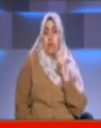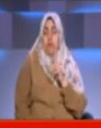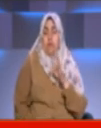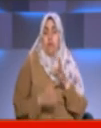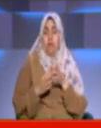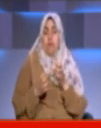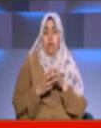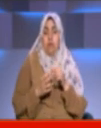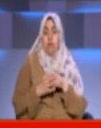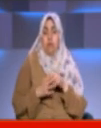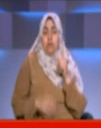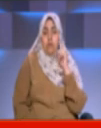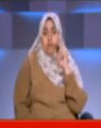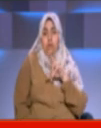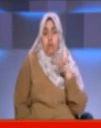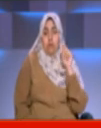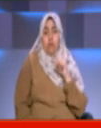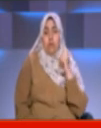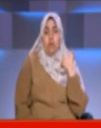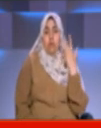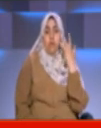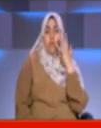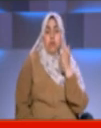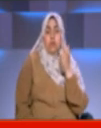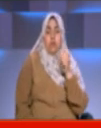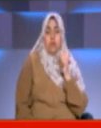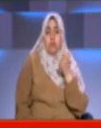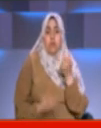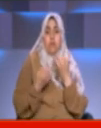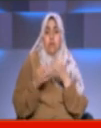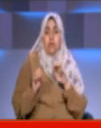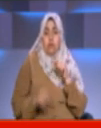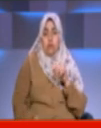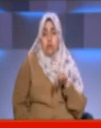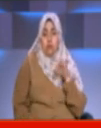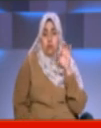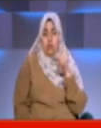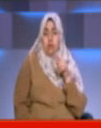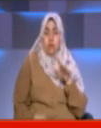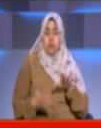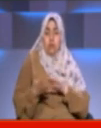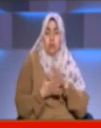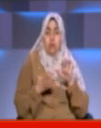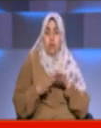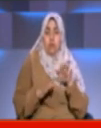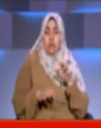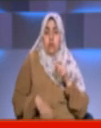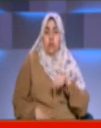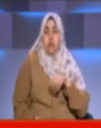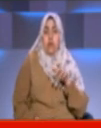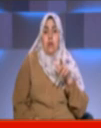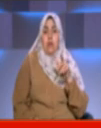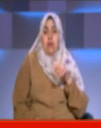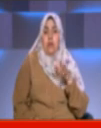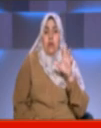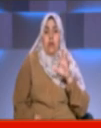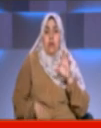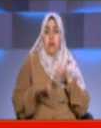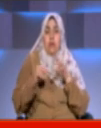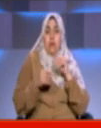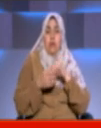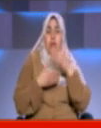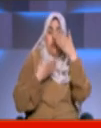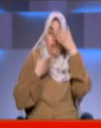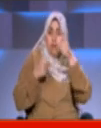عشماوي بأنه أحد رموز الدين وما شابه، إذن ذلك إفلاس لهذه التنظيمات الإرهابية ولهذه القناة، وإفلاس للقناة